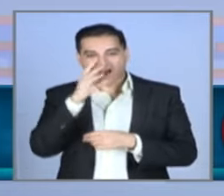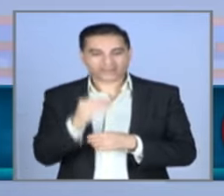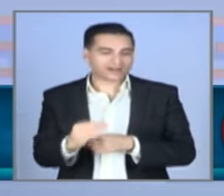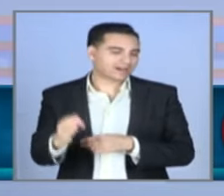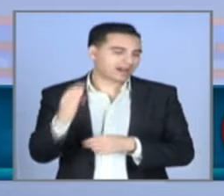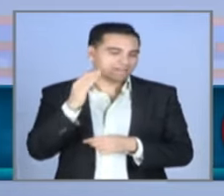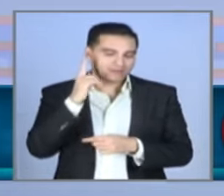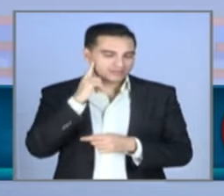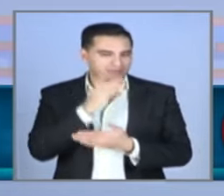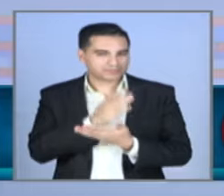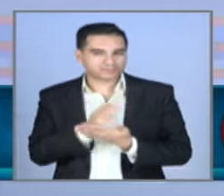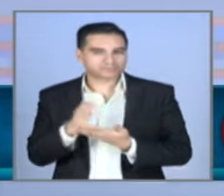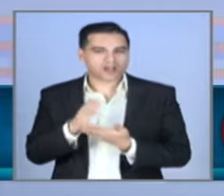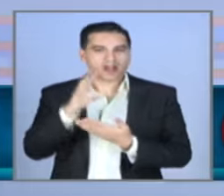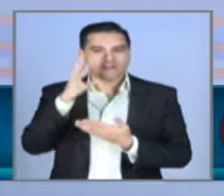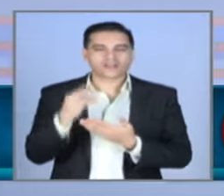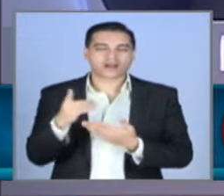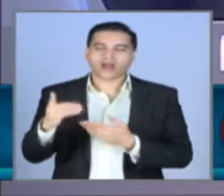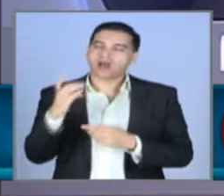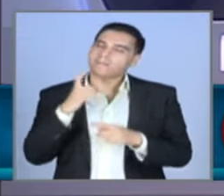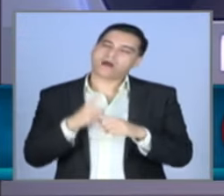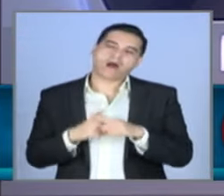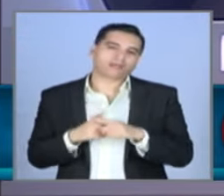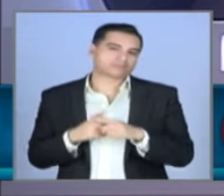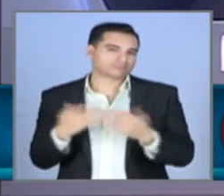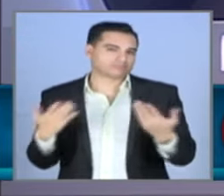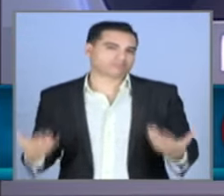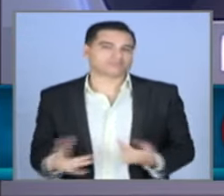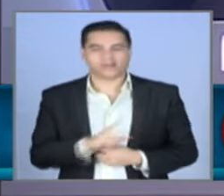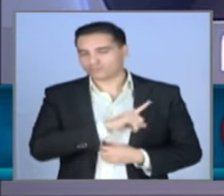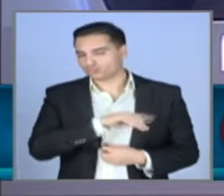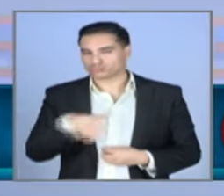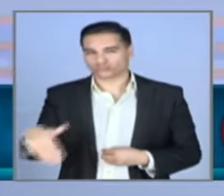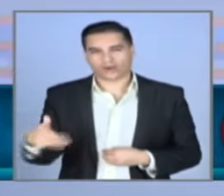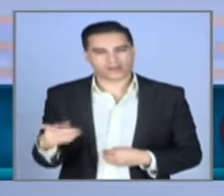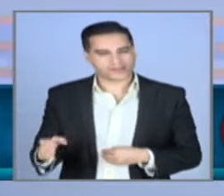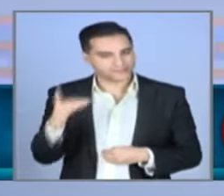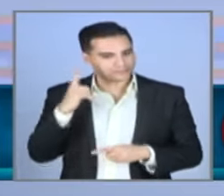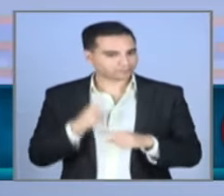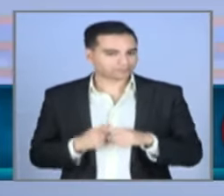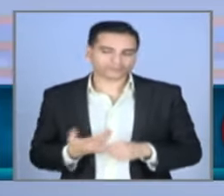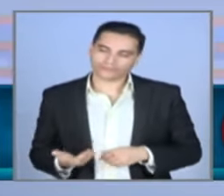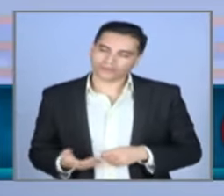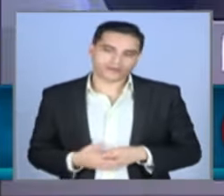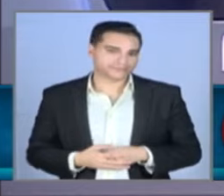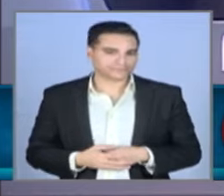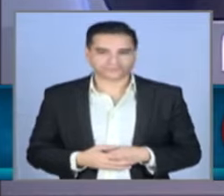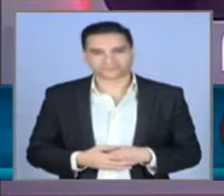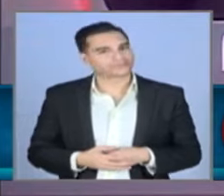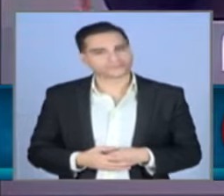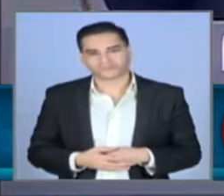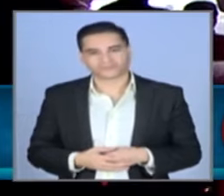حاجة تستبعدها أفريقيا ده على طول. طبعا إجابة